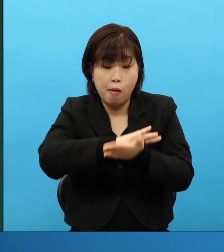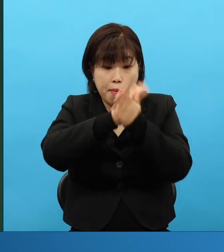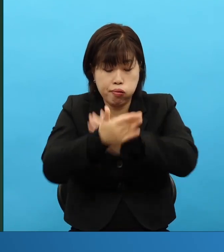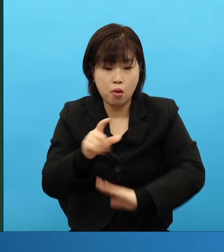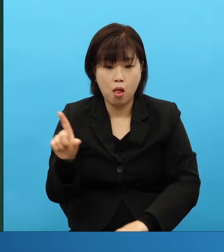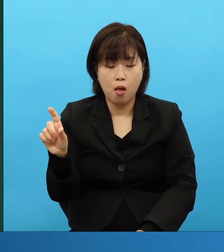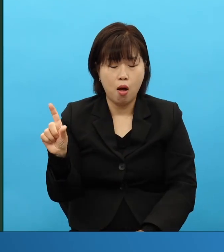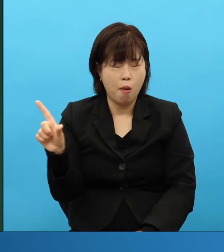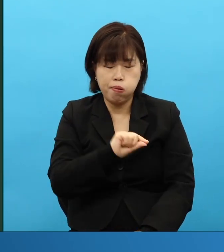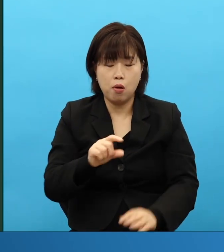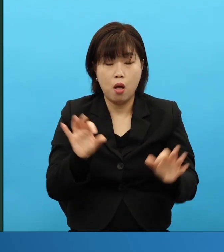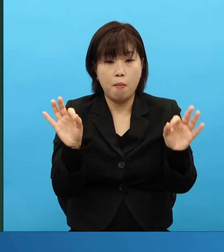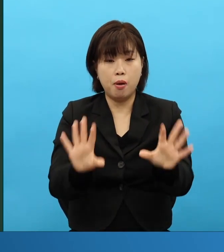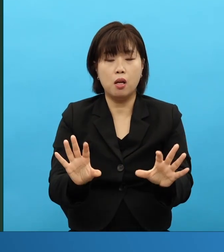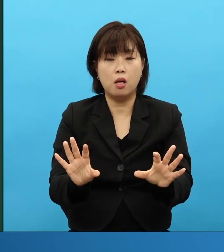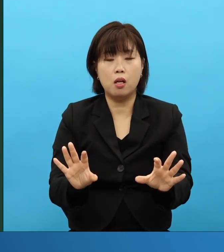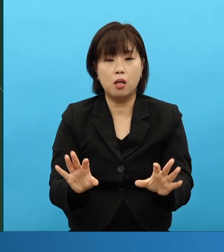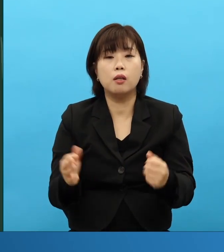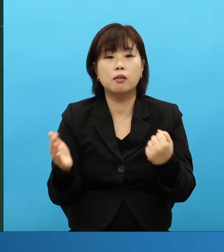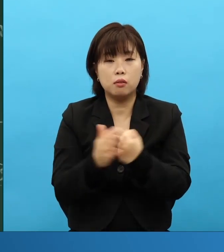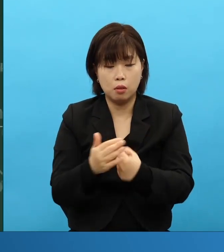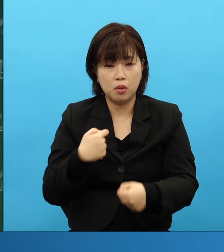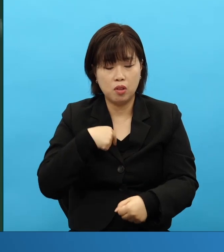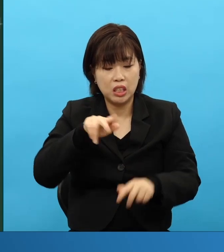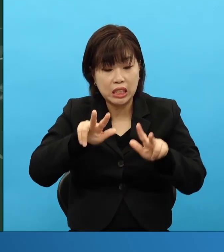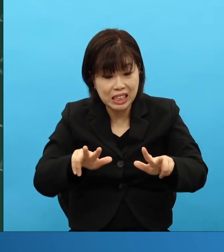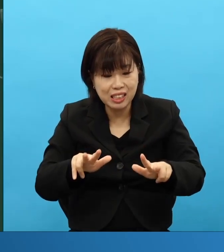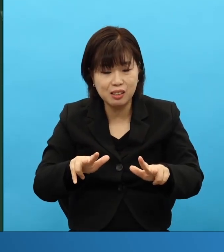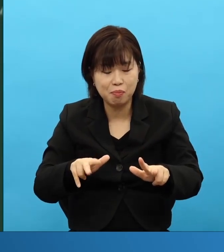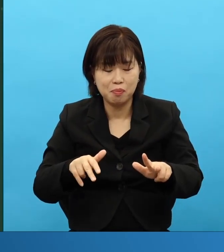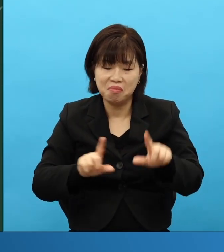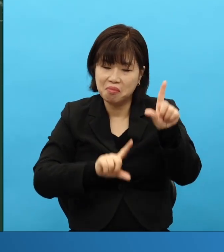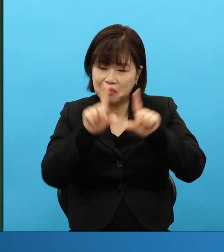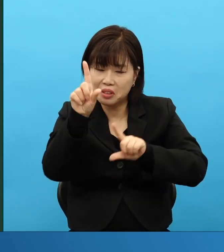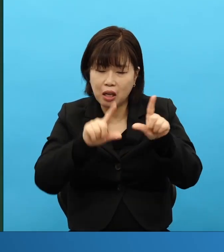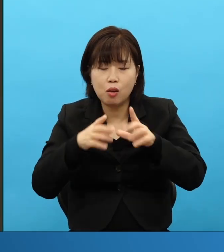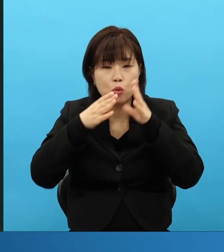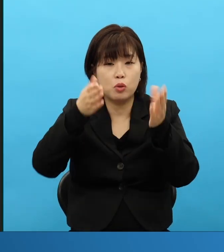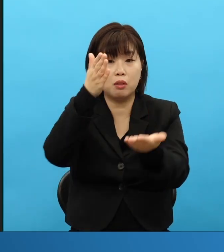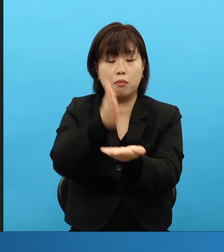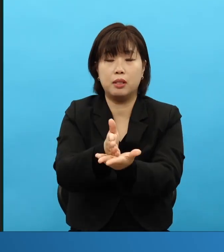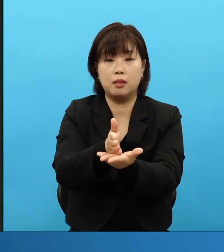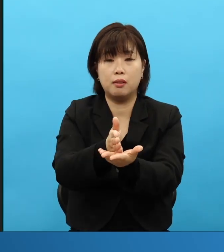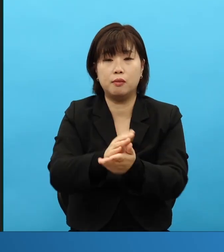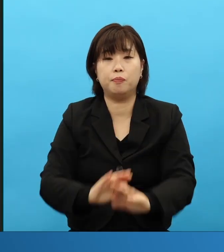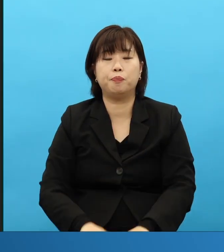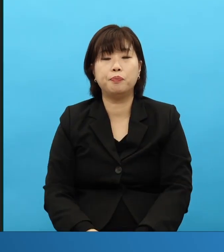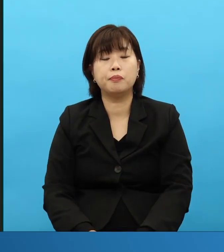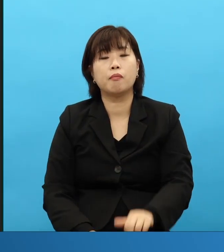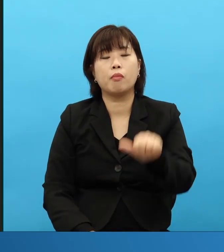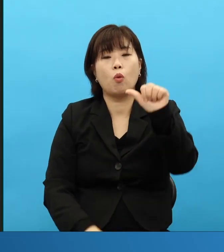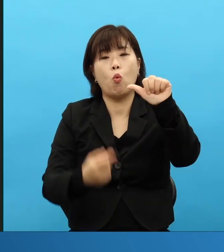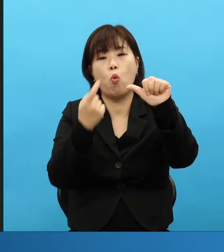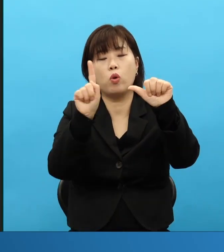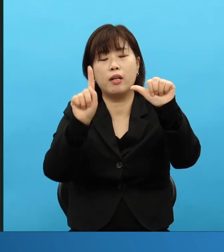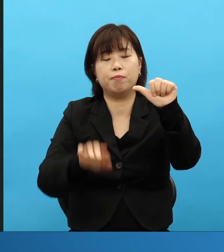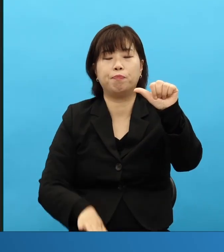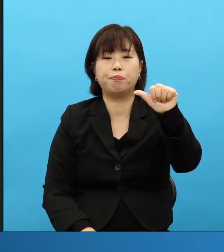individual that God raised at this time is Samuel. 어떤 기도에 응답하셨을까요? And what kind of prayer does God